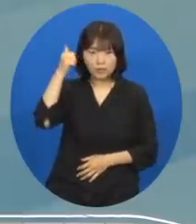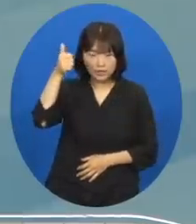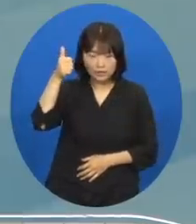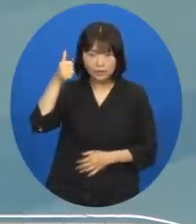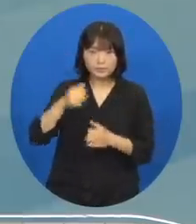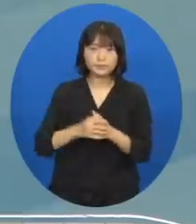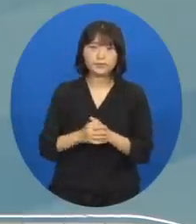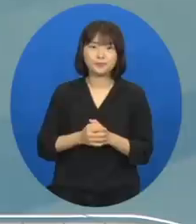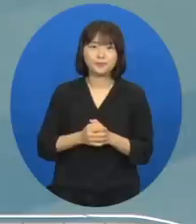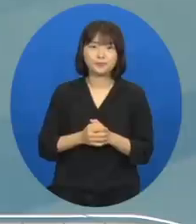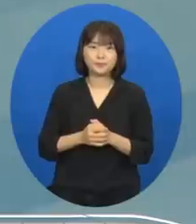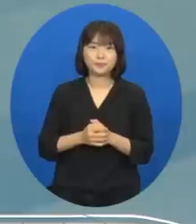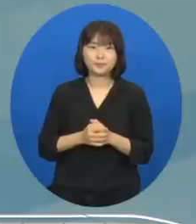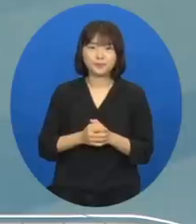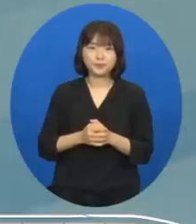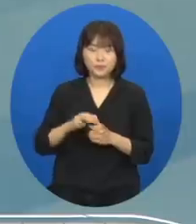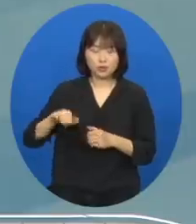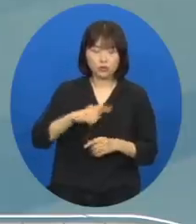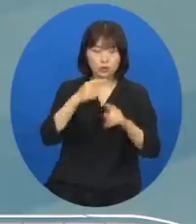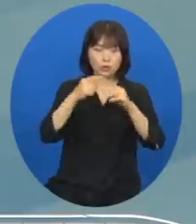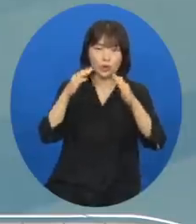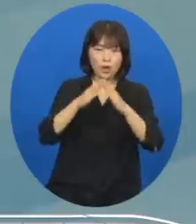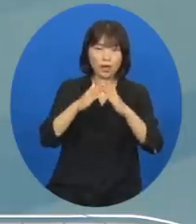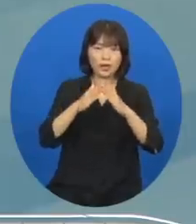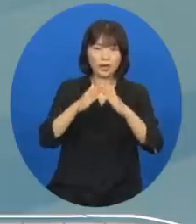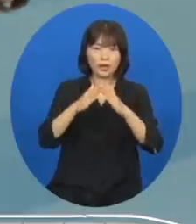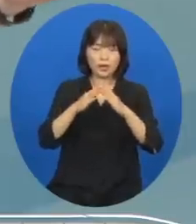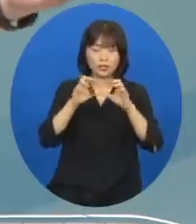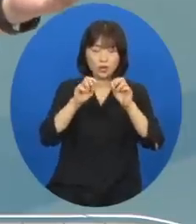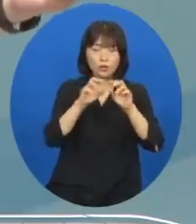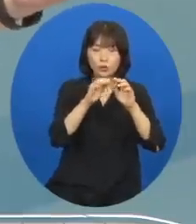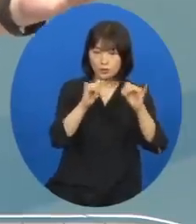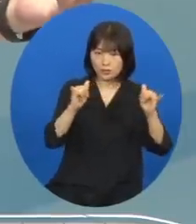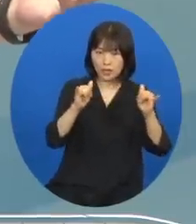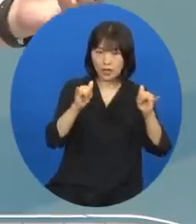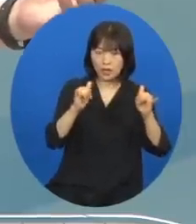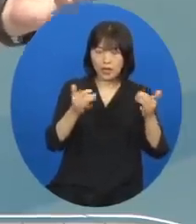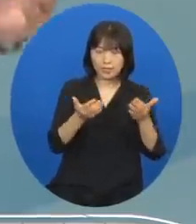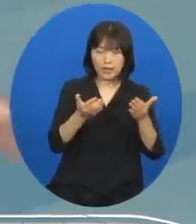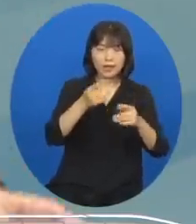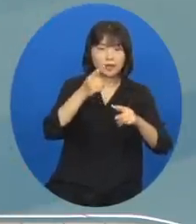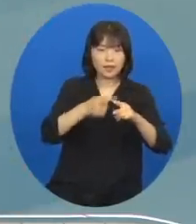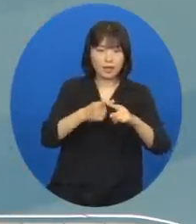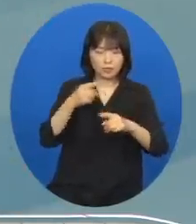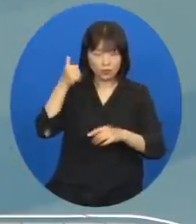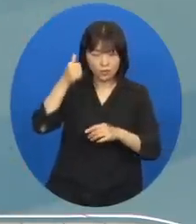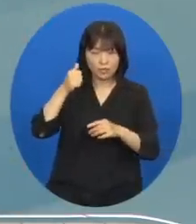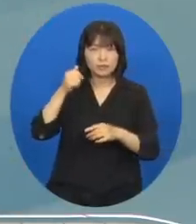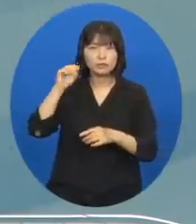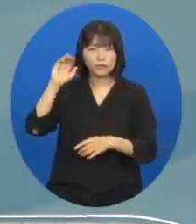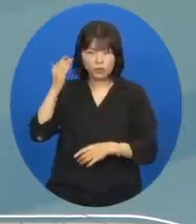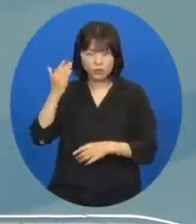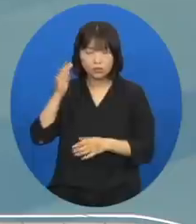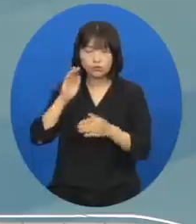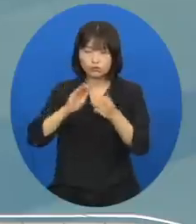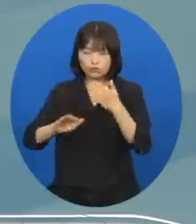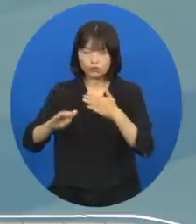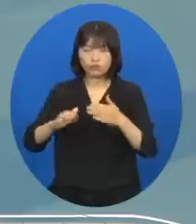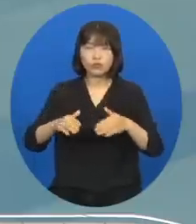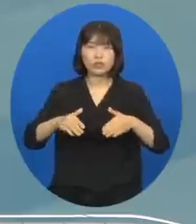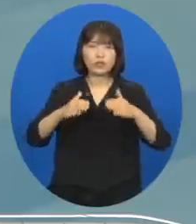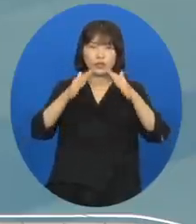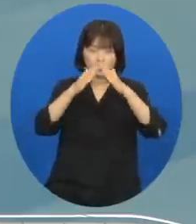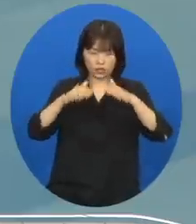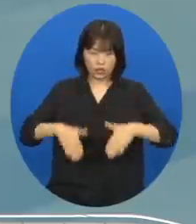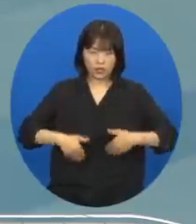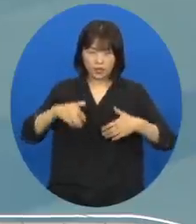받으시고 그리고 처음 담임 목회를 저 전라남도 고흥에 가셨어요. 부임에 가신